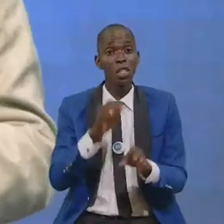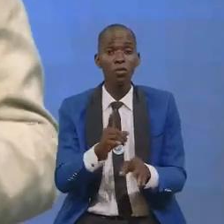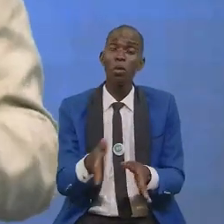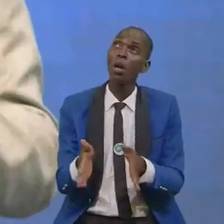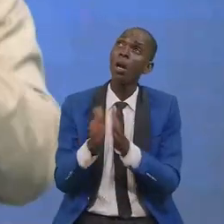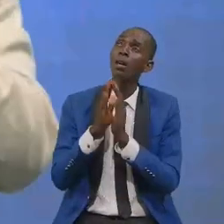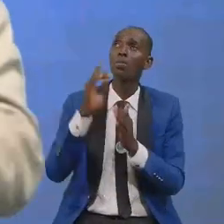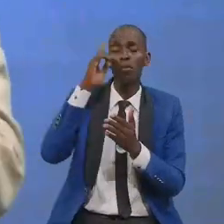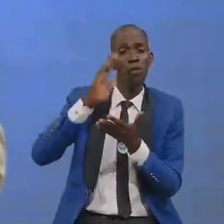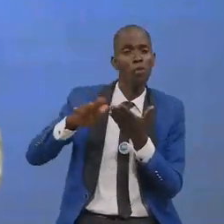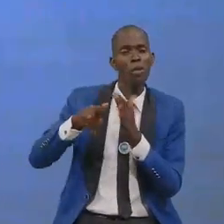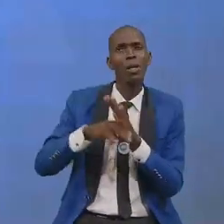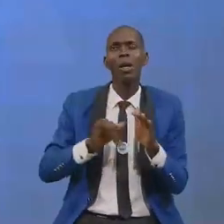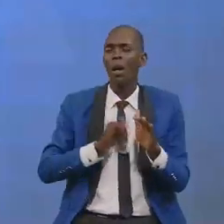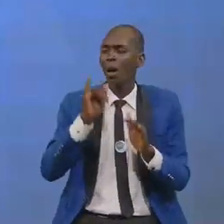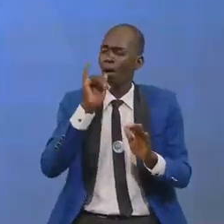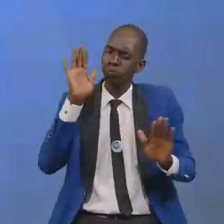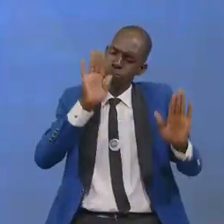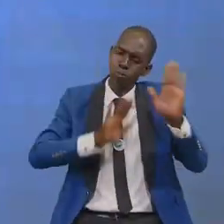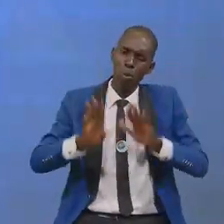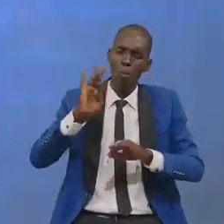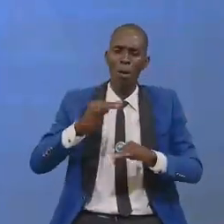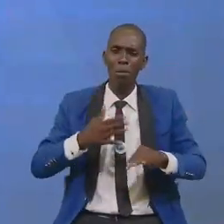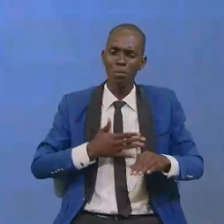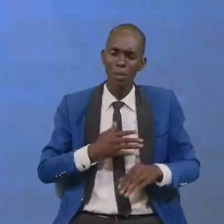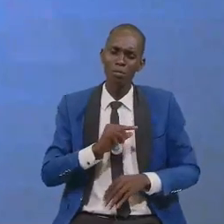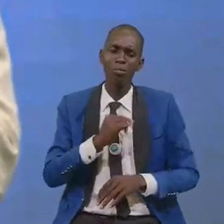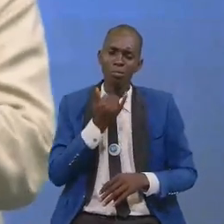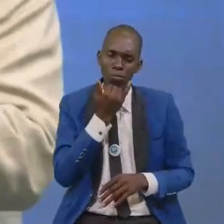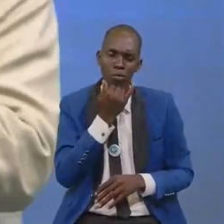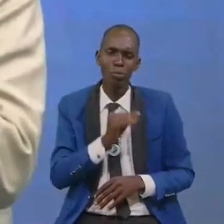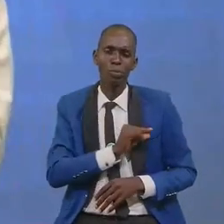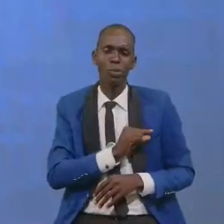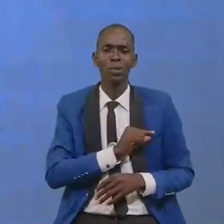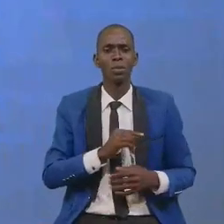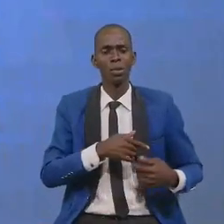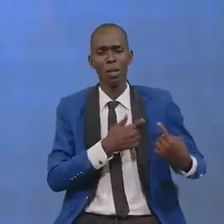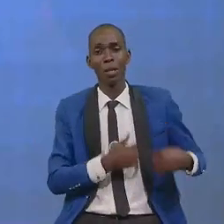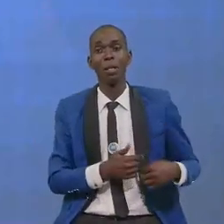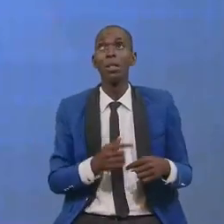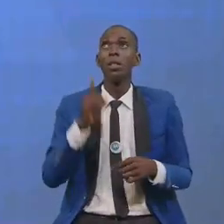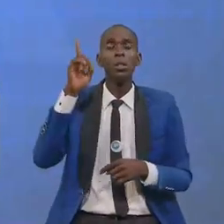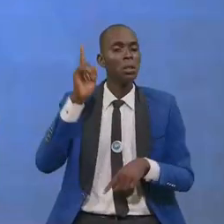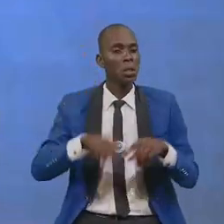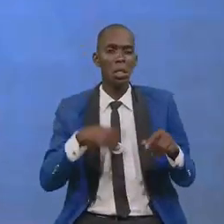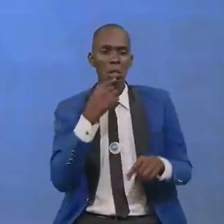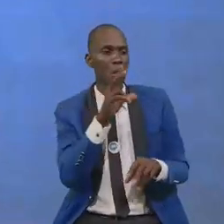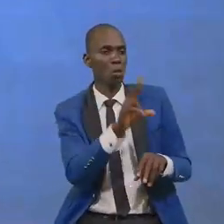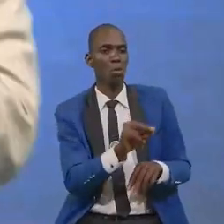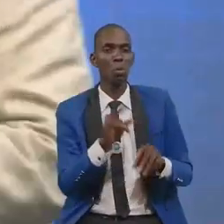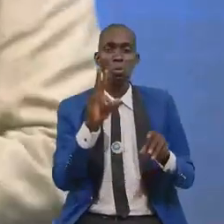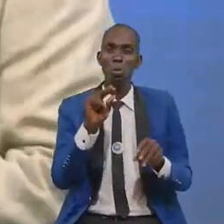troublé oh j'ai une conscience au troublée il va pas te dire non il va te donner exactement ce que tu